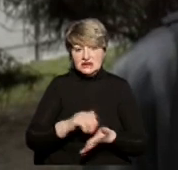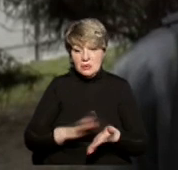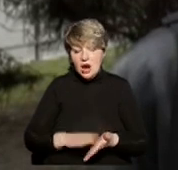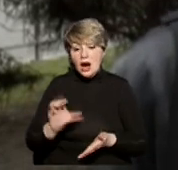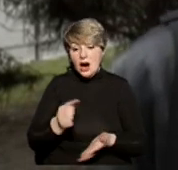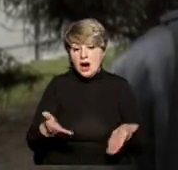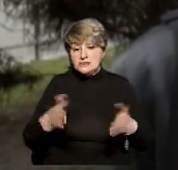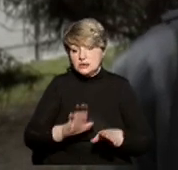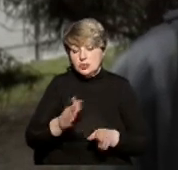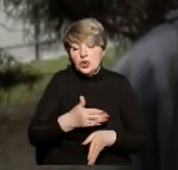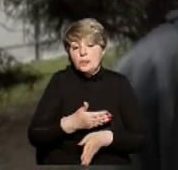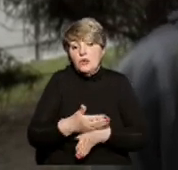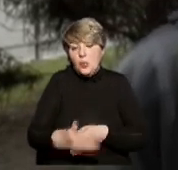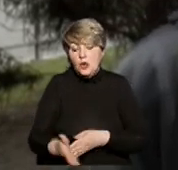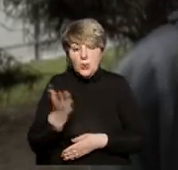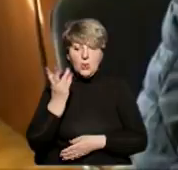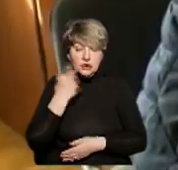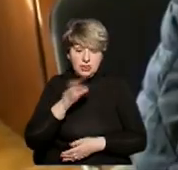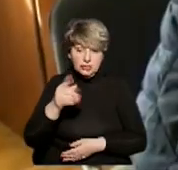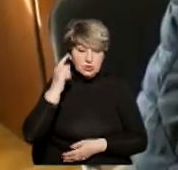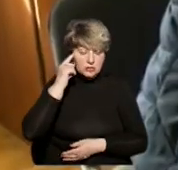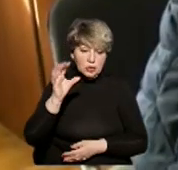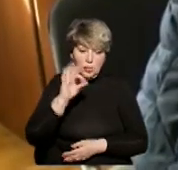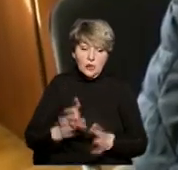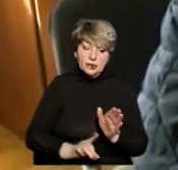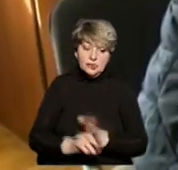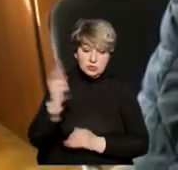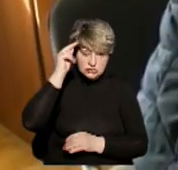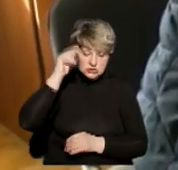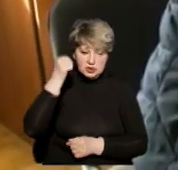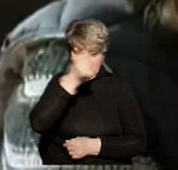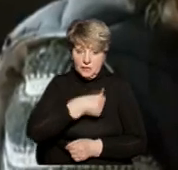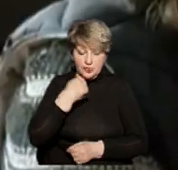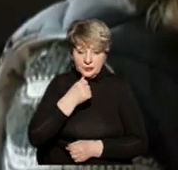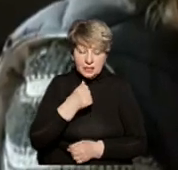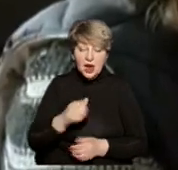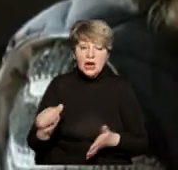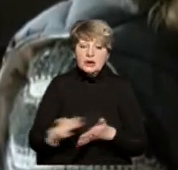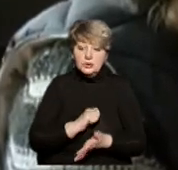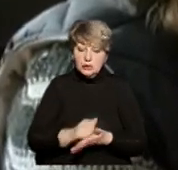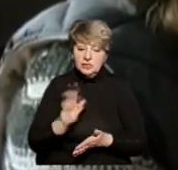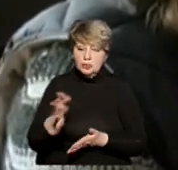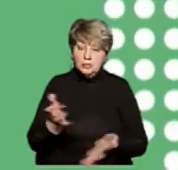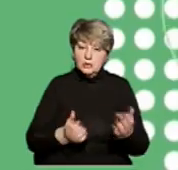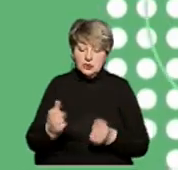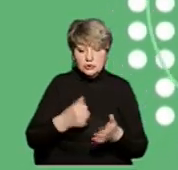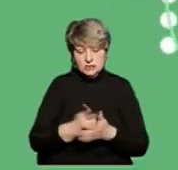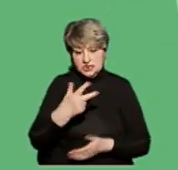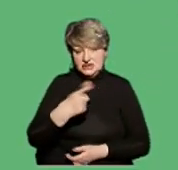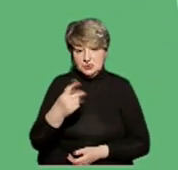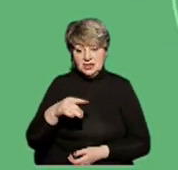коли вже відповідно будемо думати про початок навчального року. Прийом документів до першого класу на Волині триватиме до 31 травня.